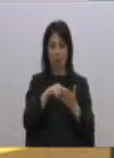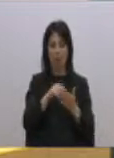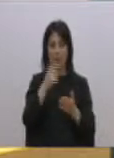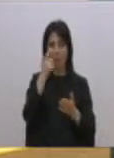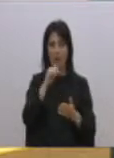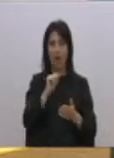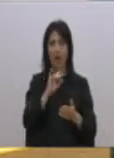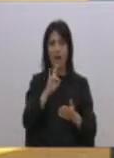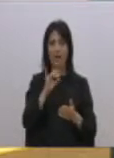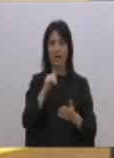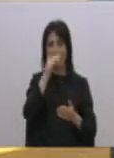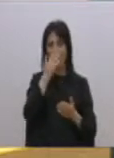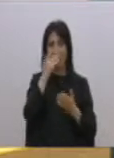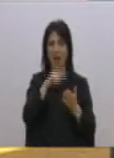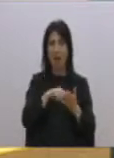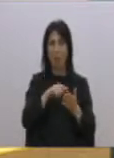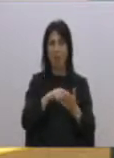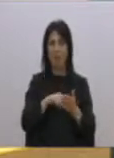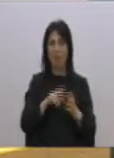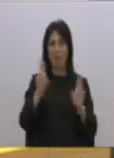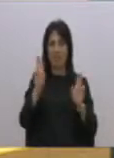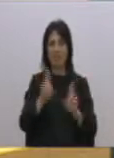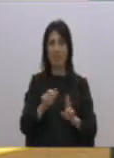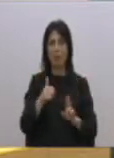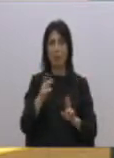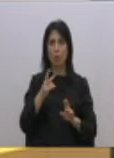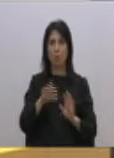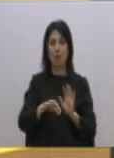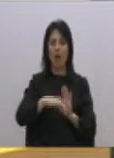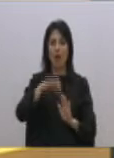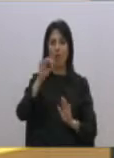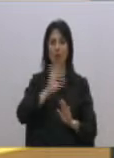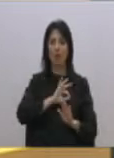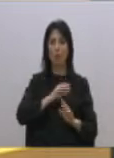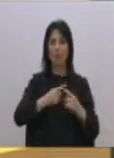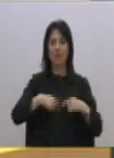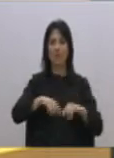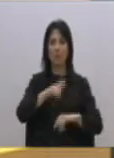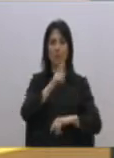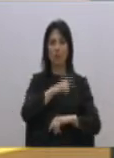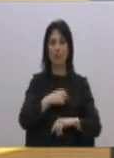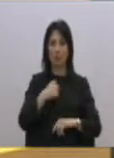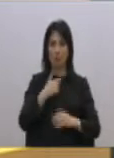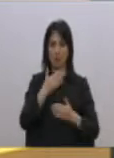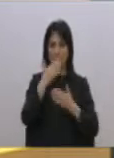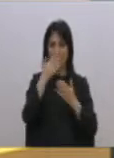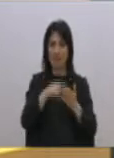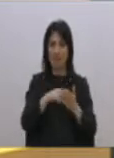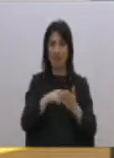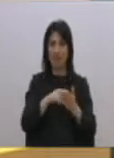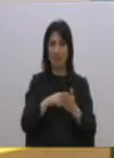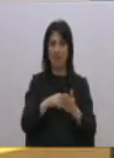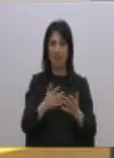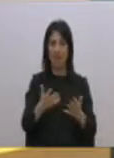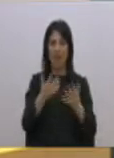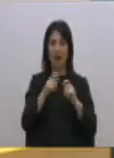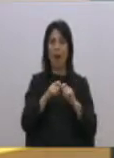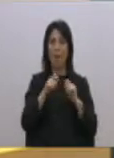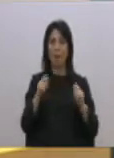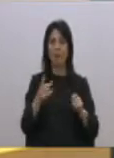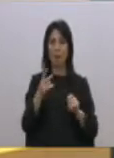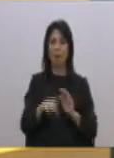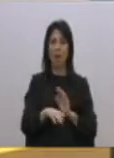ანდრი. ვერ ამოიკითხეთ ის სტანდარტი, როგორ უნდა აირჩეოდნენ იუსტიციის საბჭოს წევრები. მე წაგიკითხავთ, გამჭვირვალედ